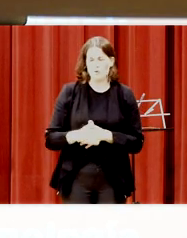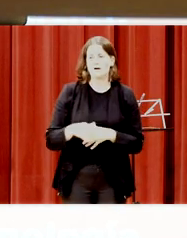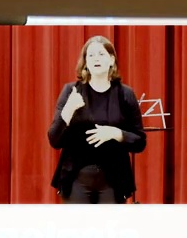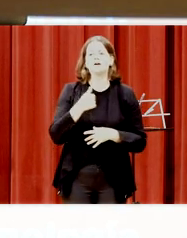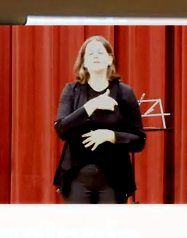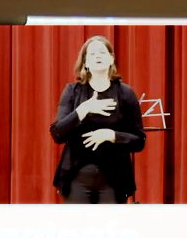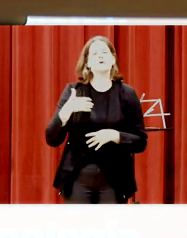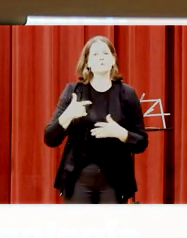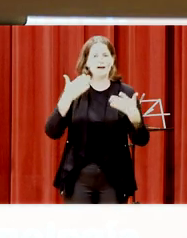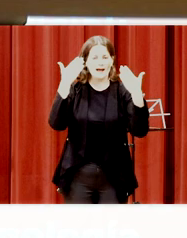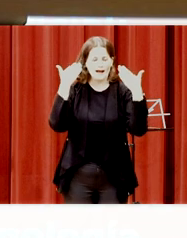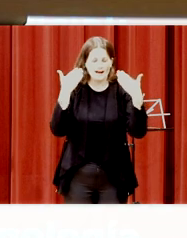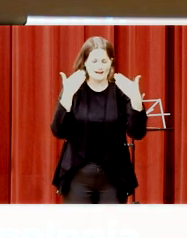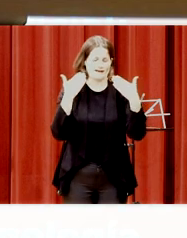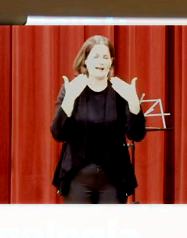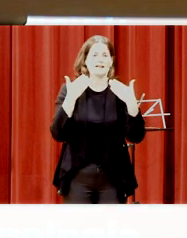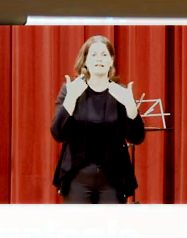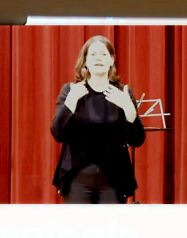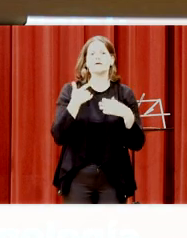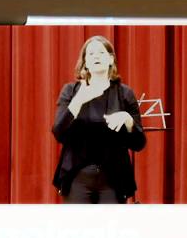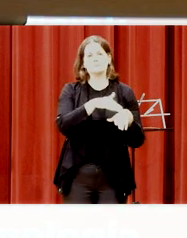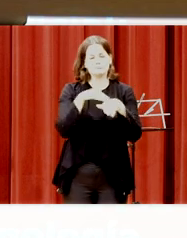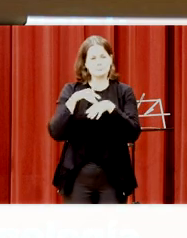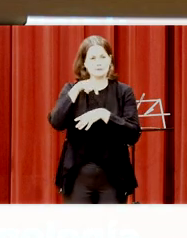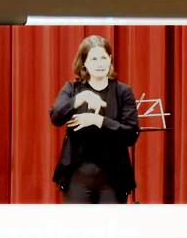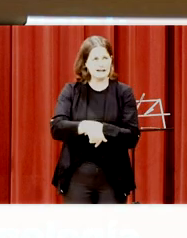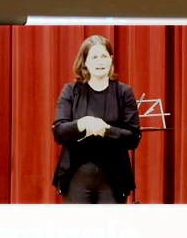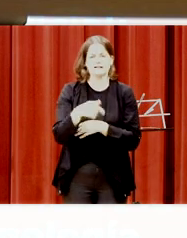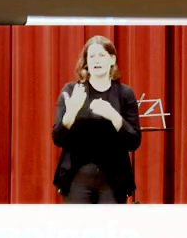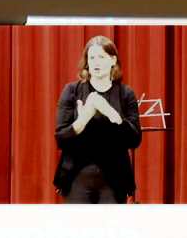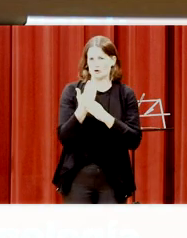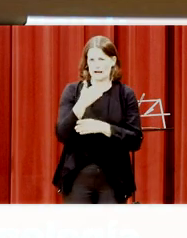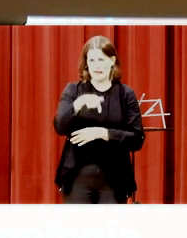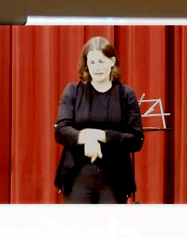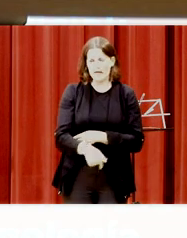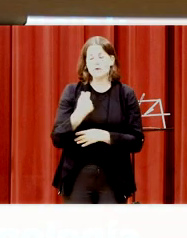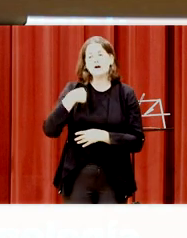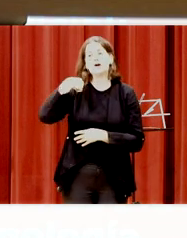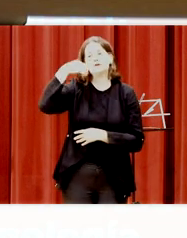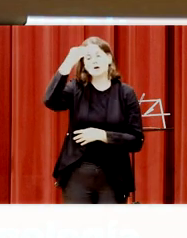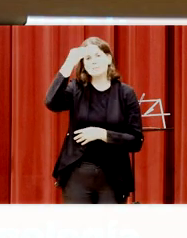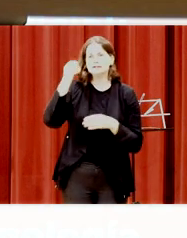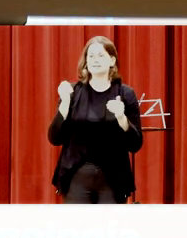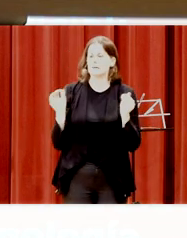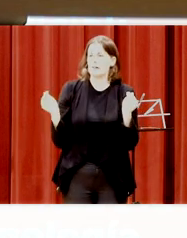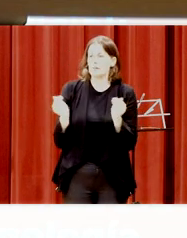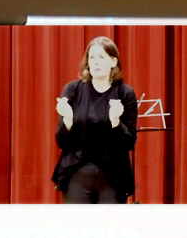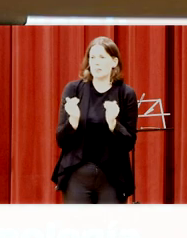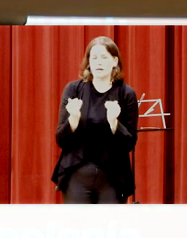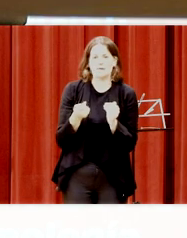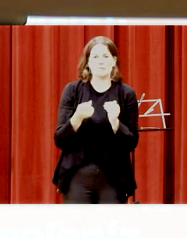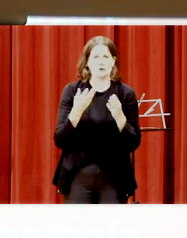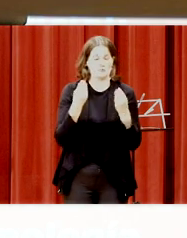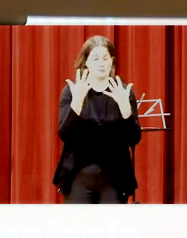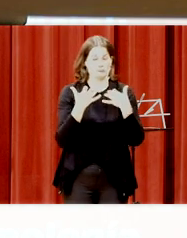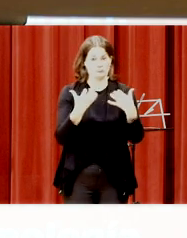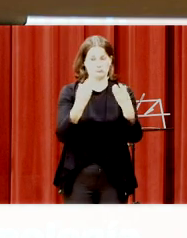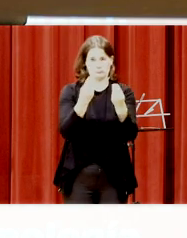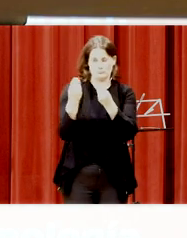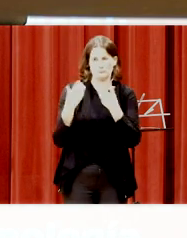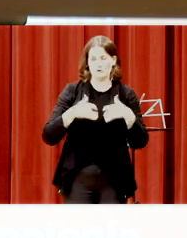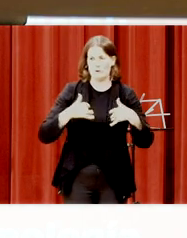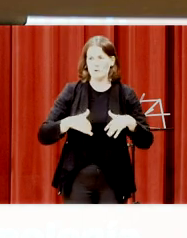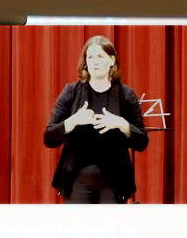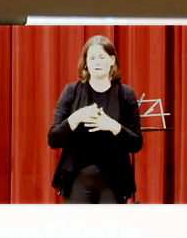de reconèixer, veig que és així a lo grande, i fa molt de respecte perquè hi ha molta gent coneguda, i que feia molt temps que no veia i em fa